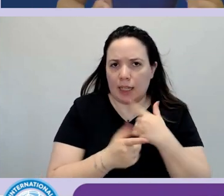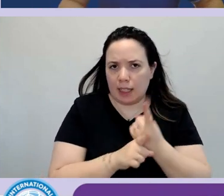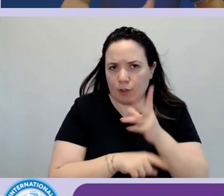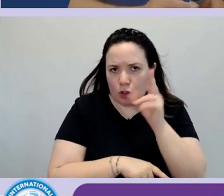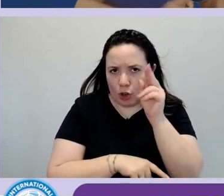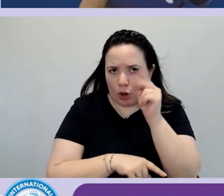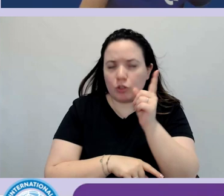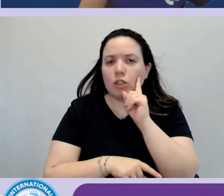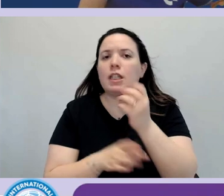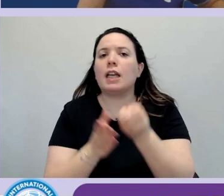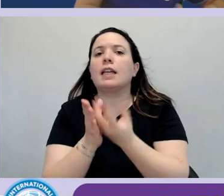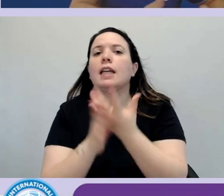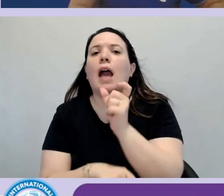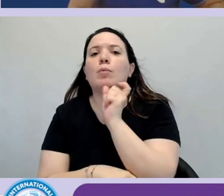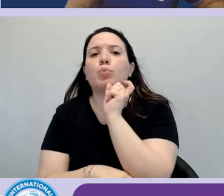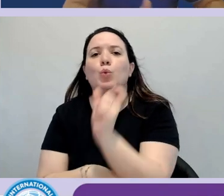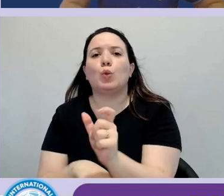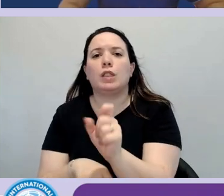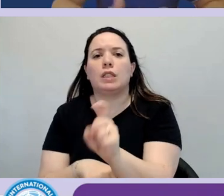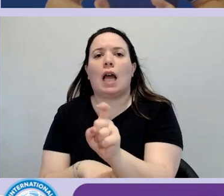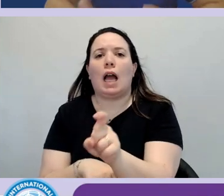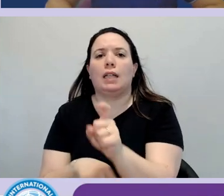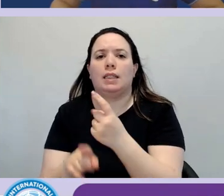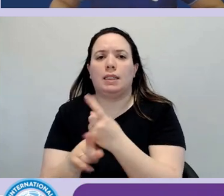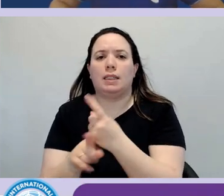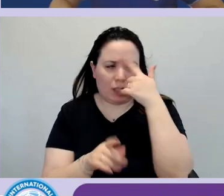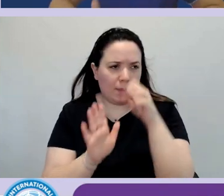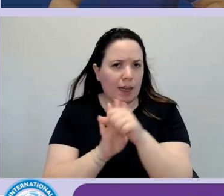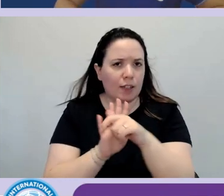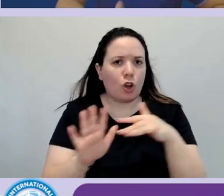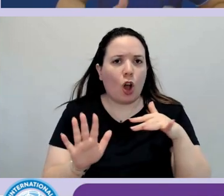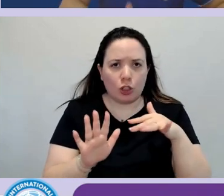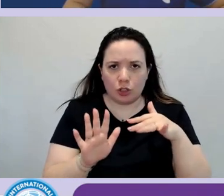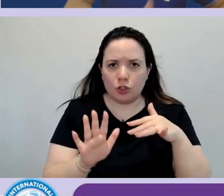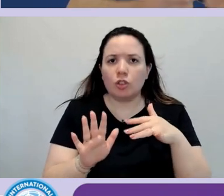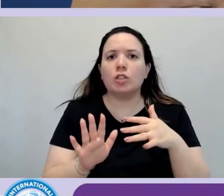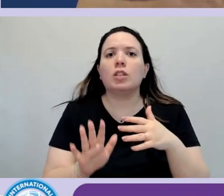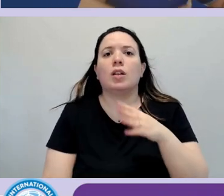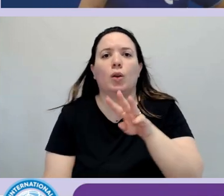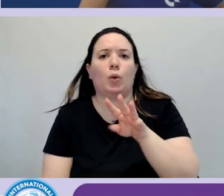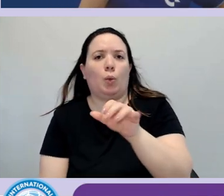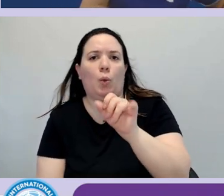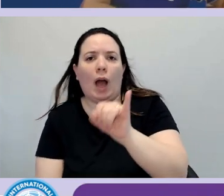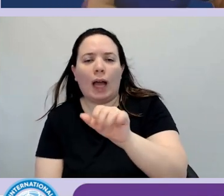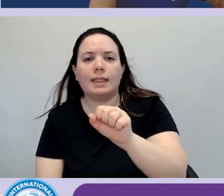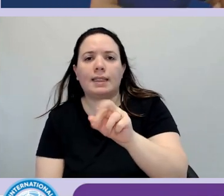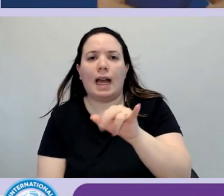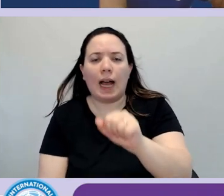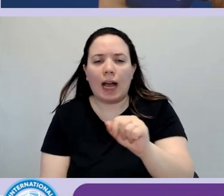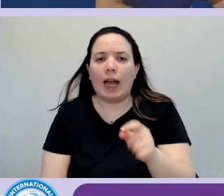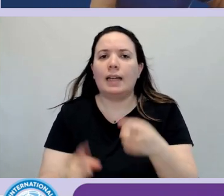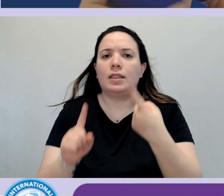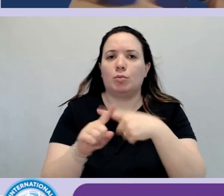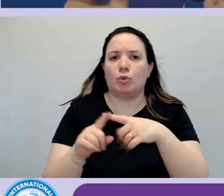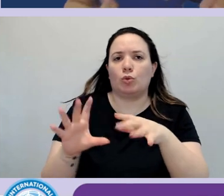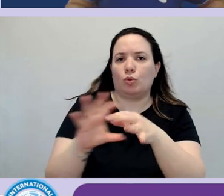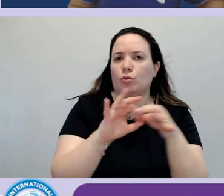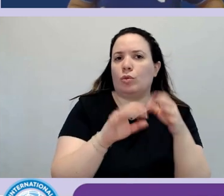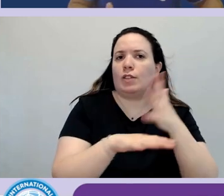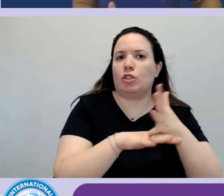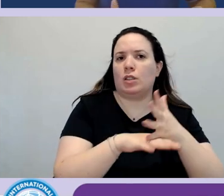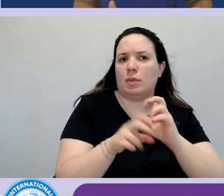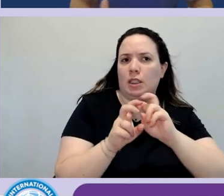se devo creare un pulsante devo sapere che codice inserire conoscendo anche yaria e tutte le tematiche legate all